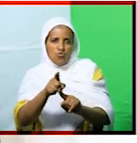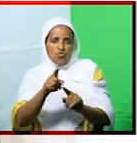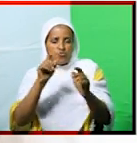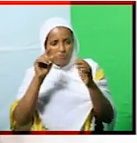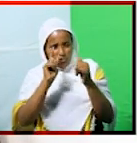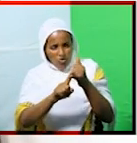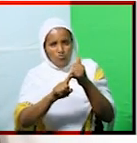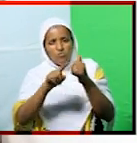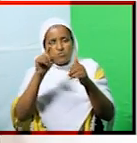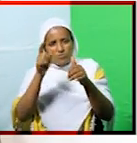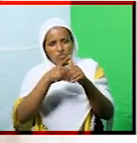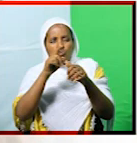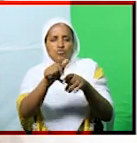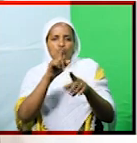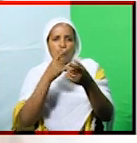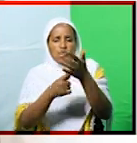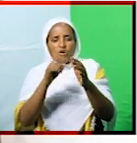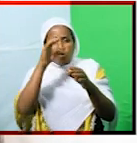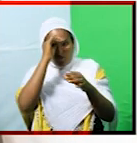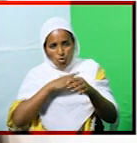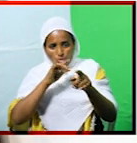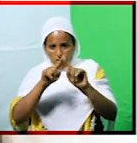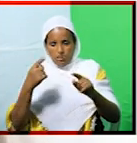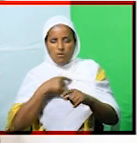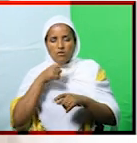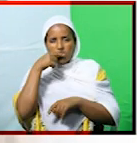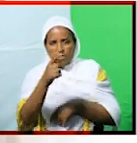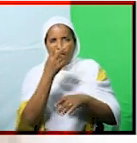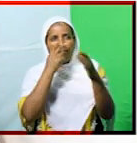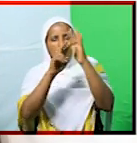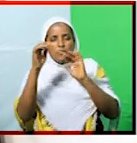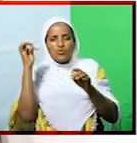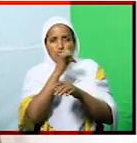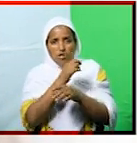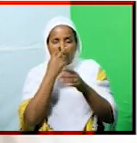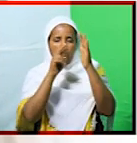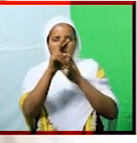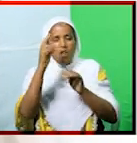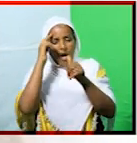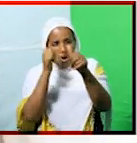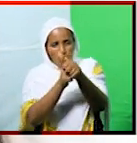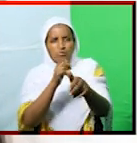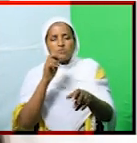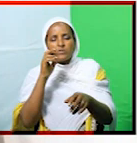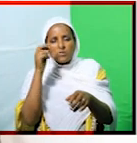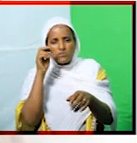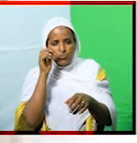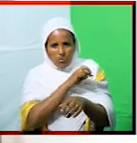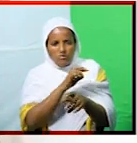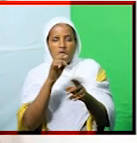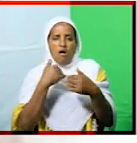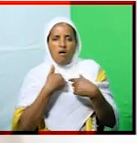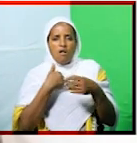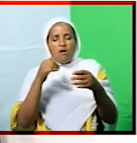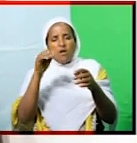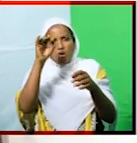ከዚያው ከሱ ነው ያለ። ግን በሰዎች ስንናገረው ደግሞ በዘመነ ነቢያት ሐሰተኛ ነቢያት አሉ፣ በዘመነ ሐዋርያት ሐሰተኛ ሐዋርያት አሉ፣ በዘመነ ሊቃውንት ሐሰተኛ